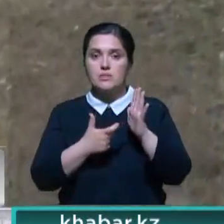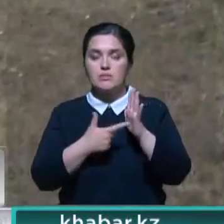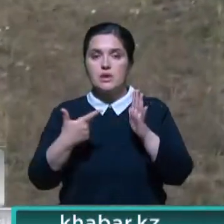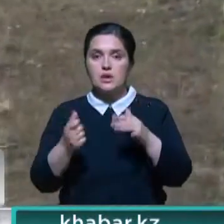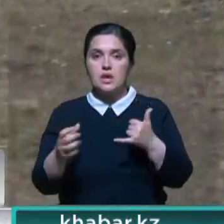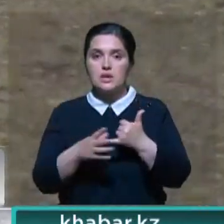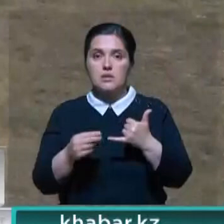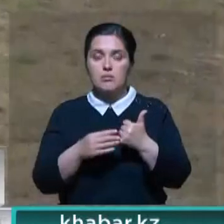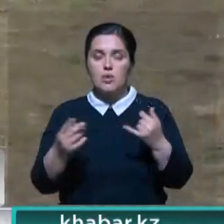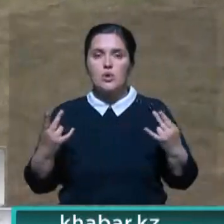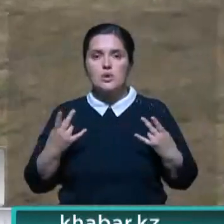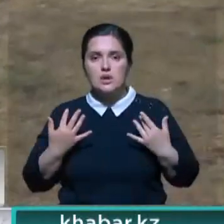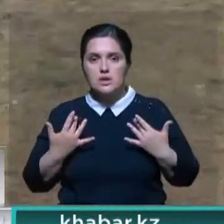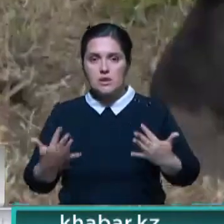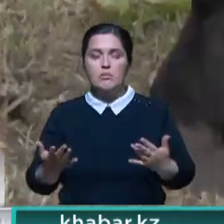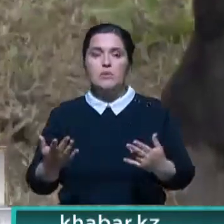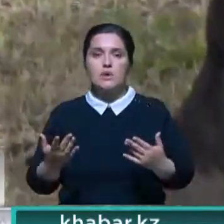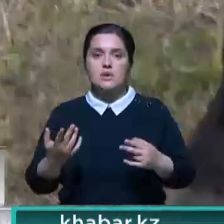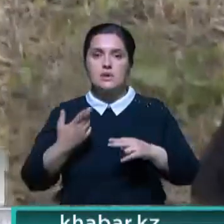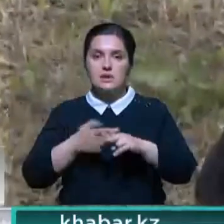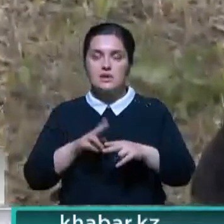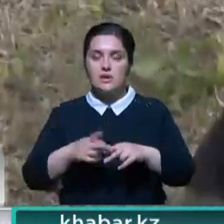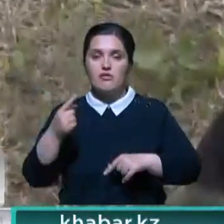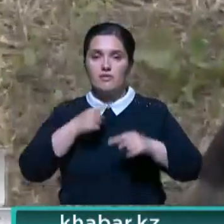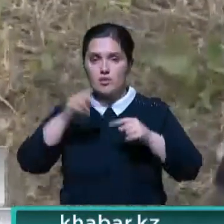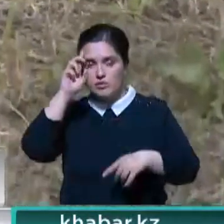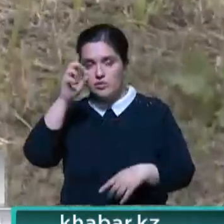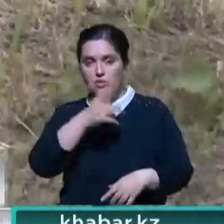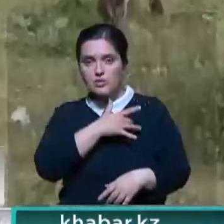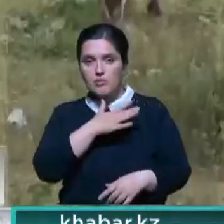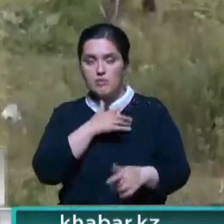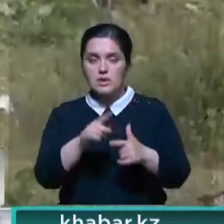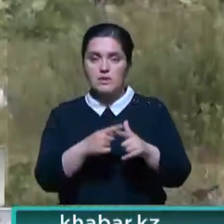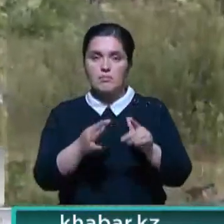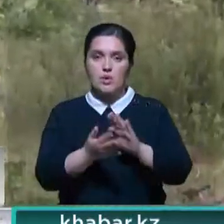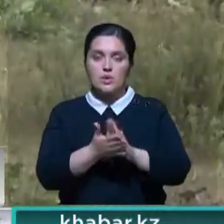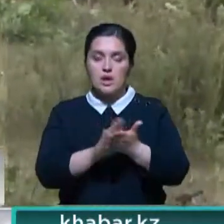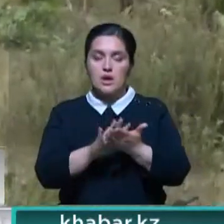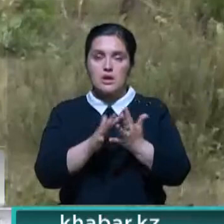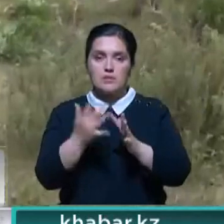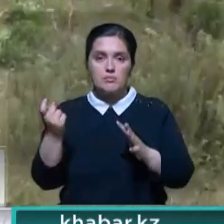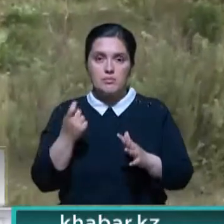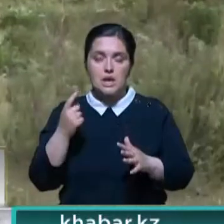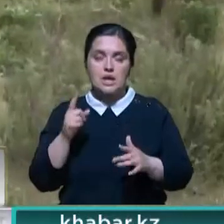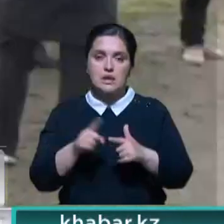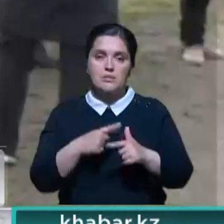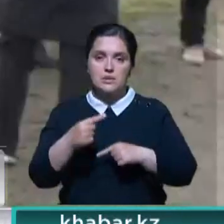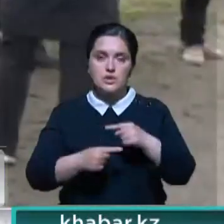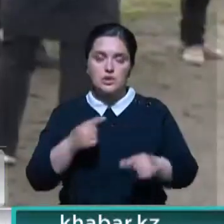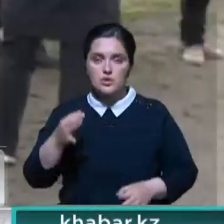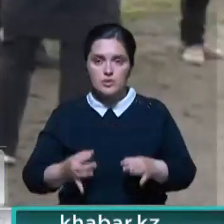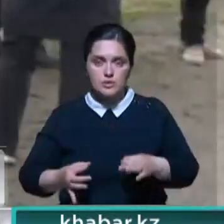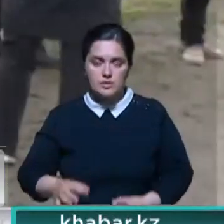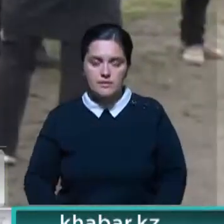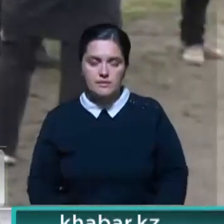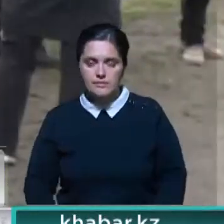земель. Необходимые для нужд населения участки будут возвращать госсобственность либо по договоренности с аграриями, либо через суд. С местными